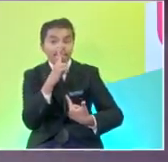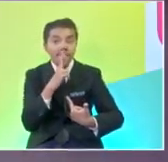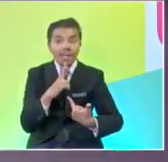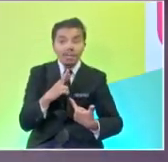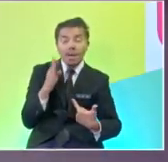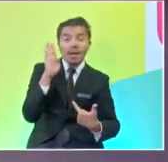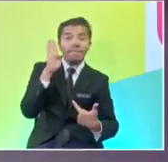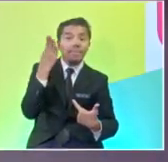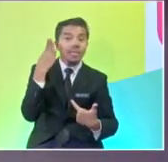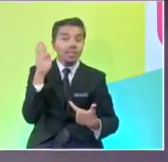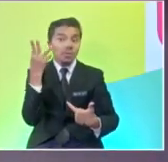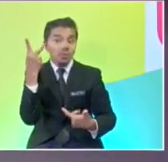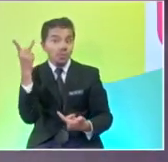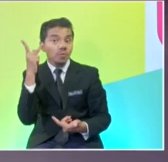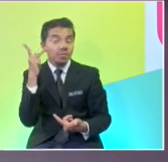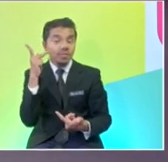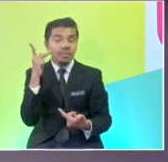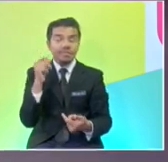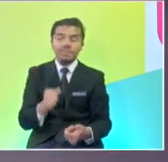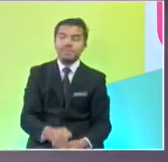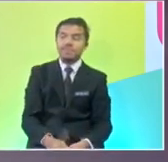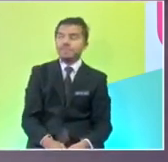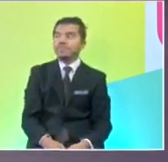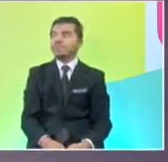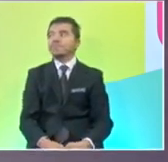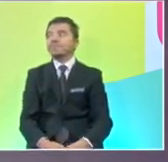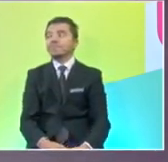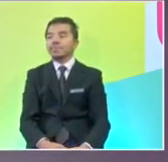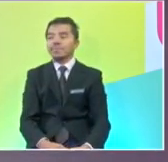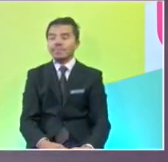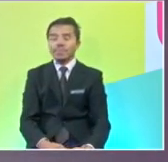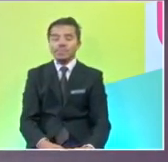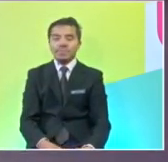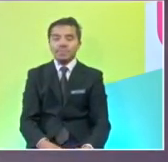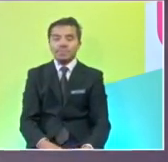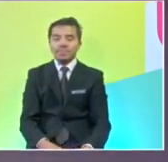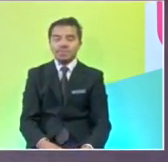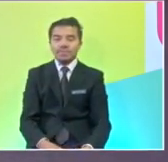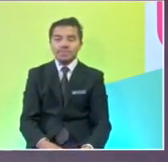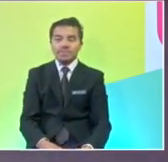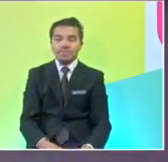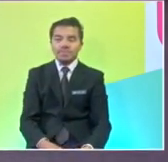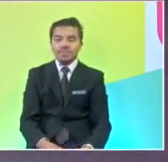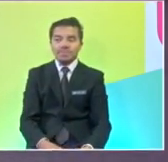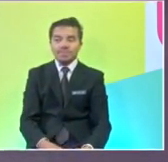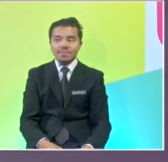merah hatinya kalau kita pakai gelap apa piring yang lebih